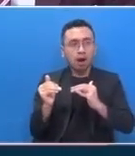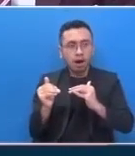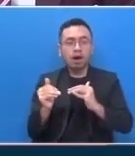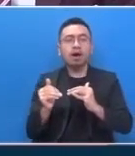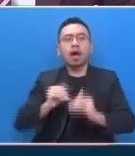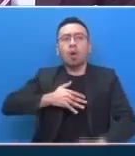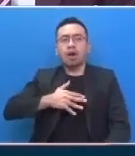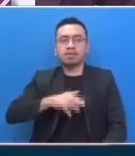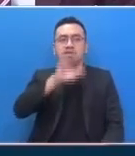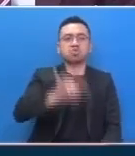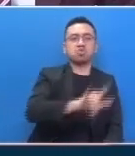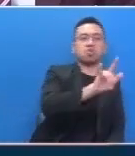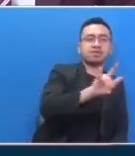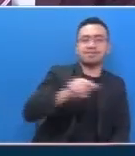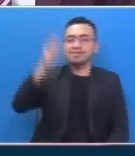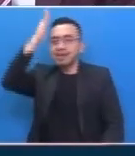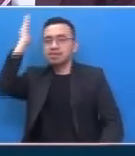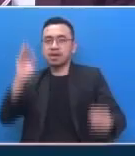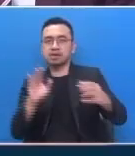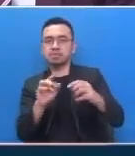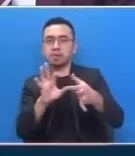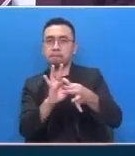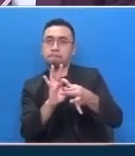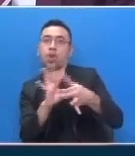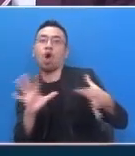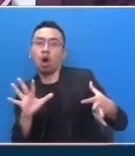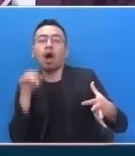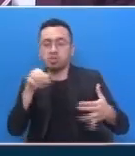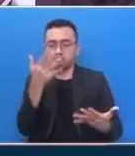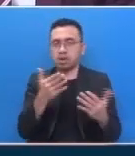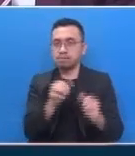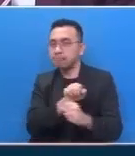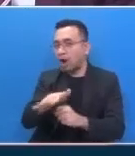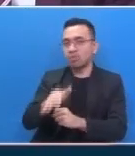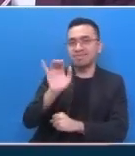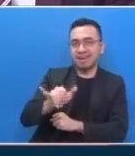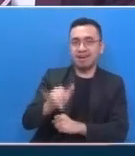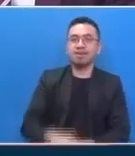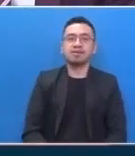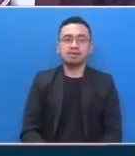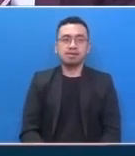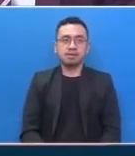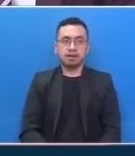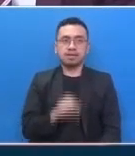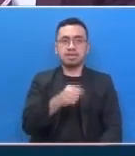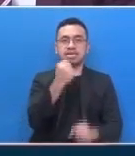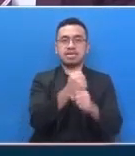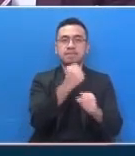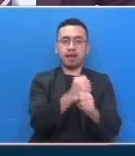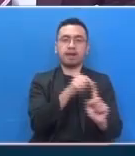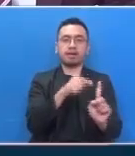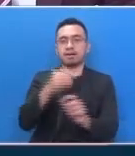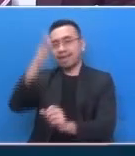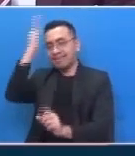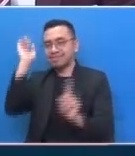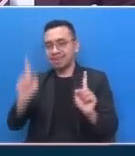antara Ganjar dengan Pak Jokowi dan salah satu simbolnya kan adalah Bagaimana sikap Gibran terhadap ee Ganjar gitu ya